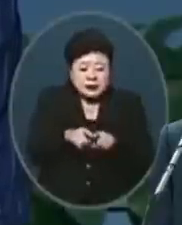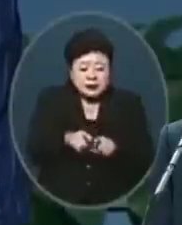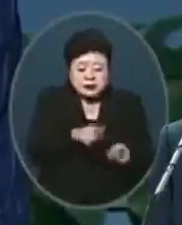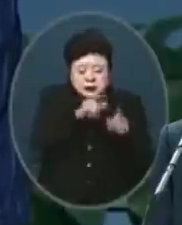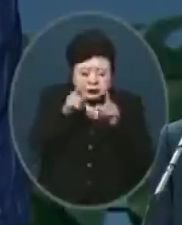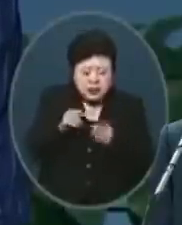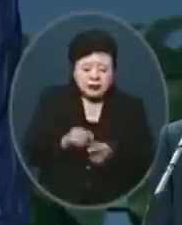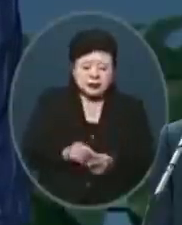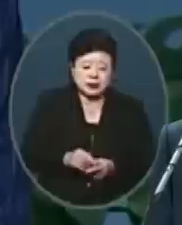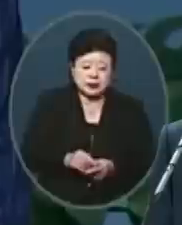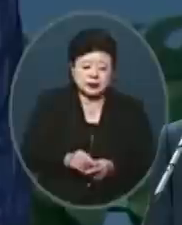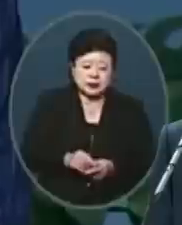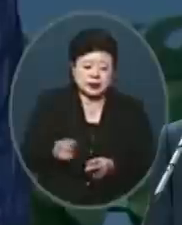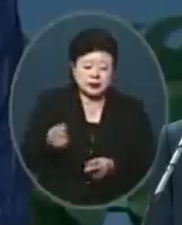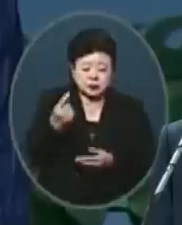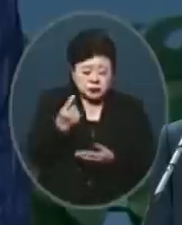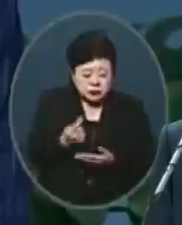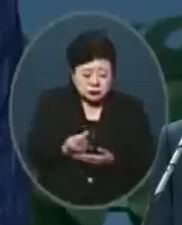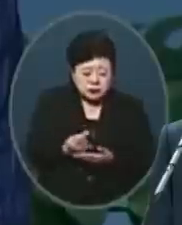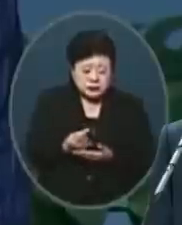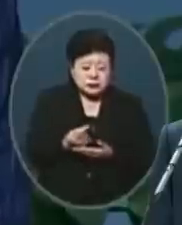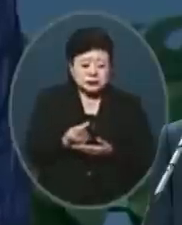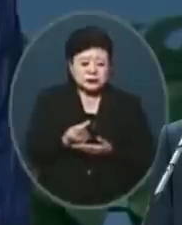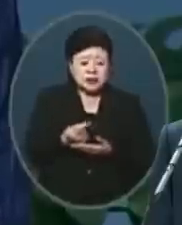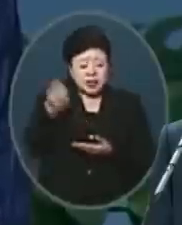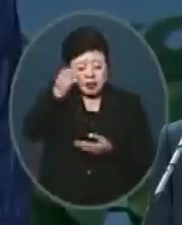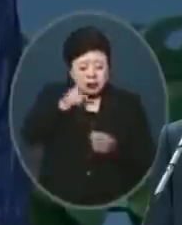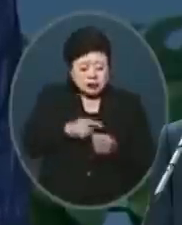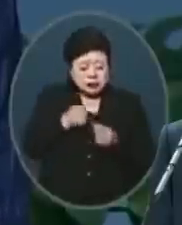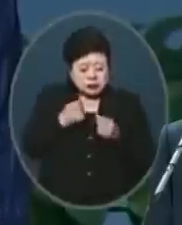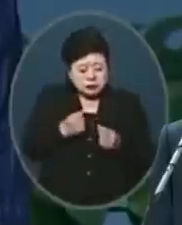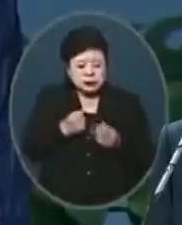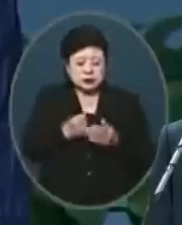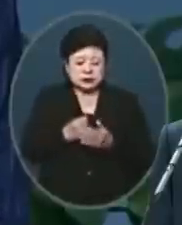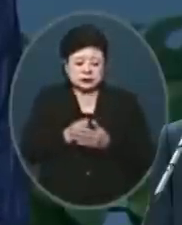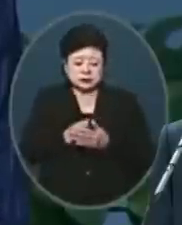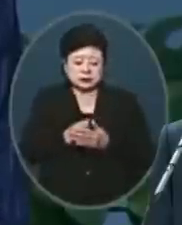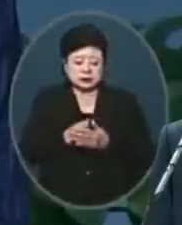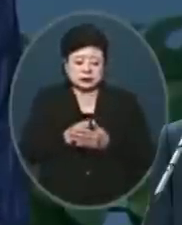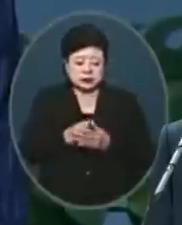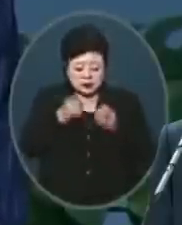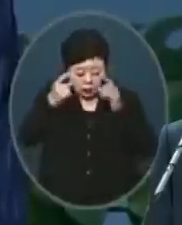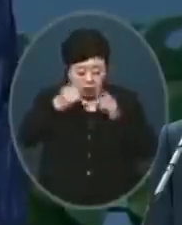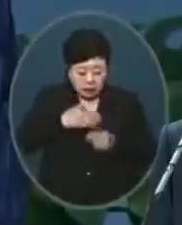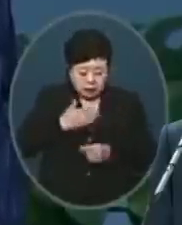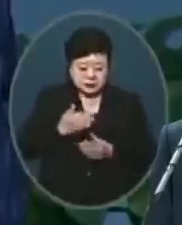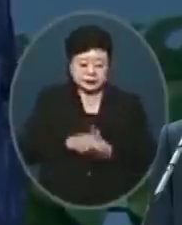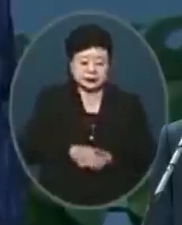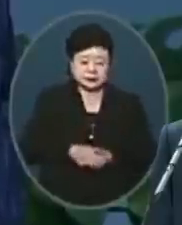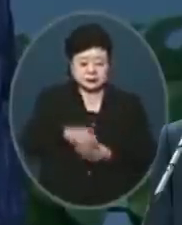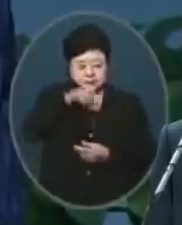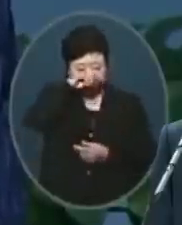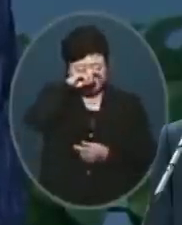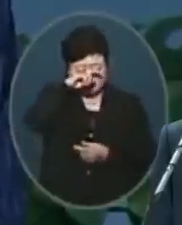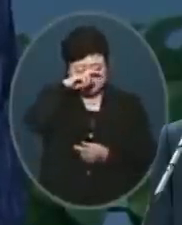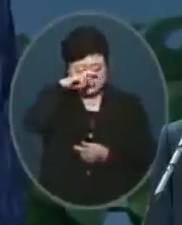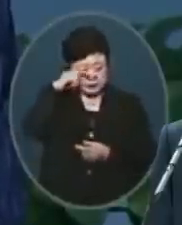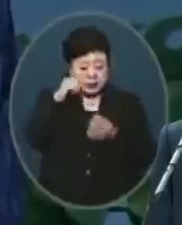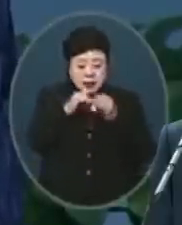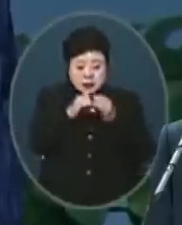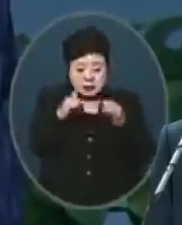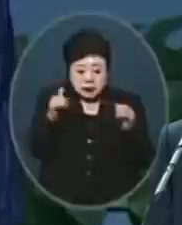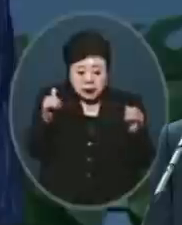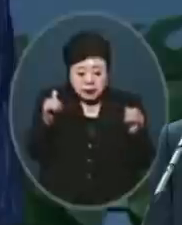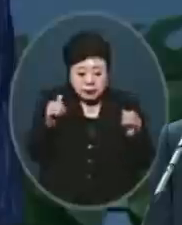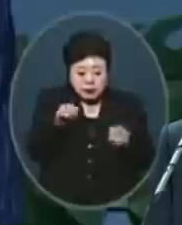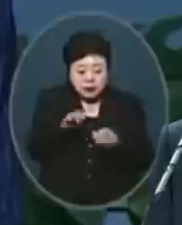삶을 가지고 있는 영적인 존재인 것을 깨달아 알았던 것입니다. 사람도